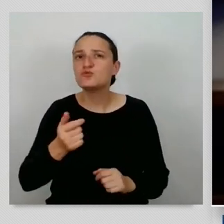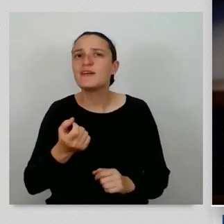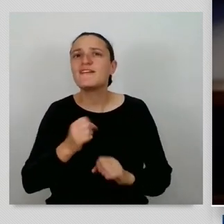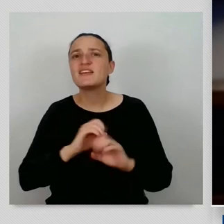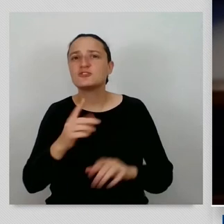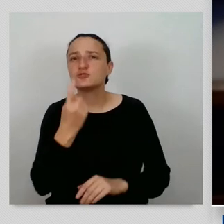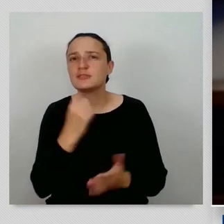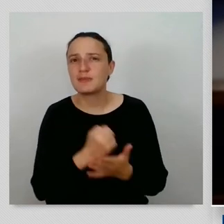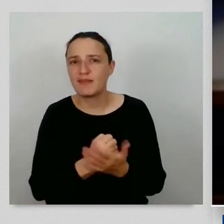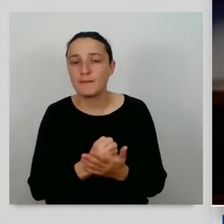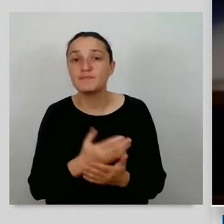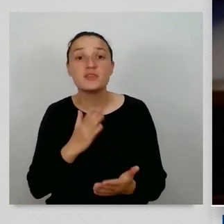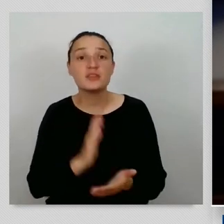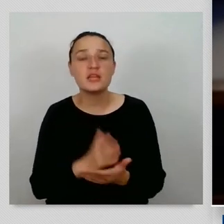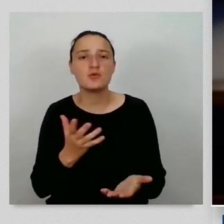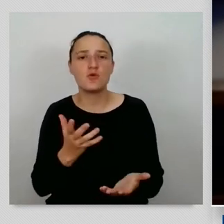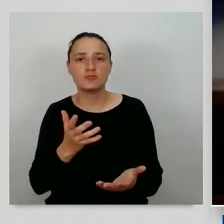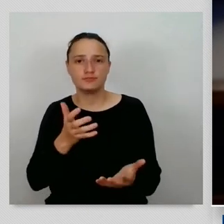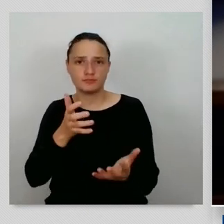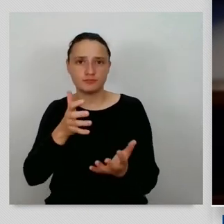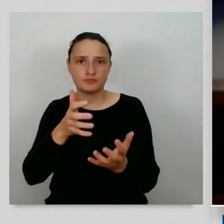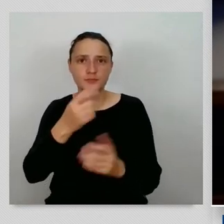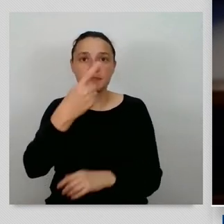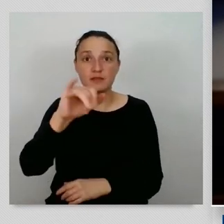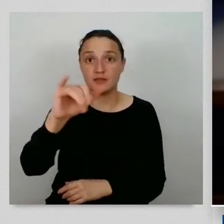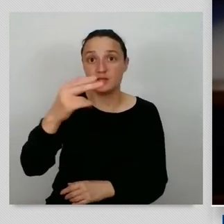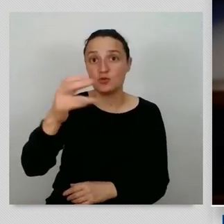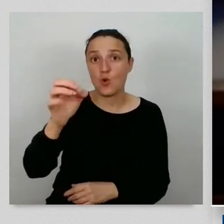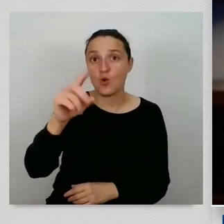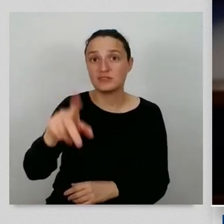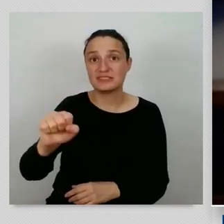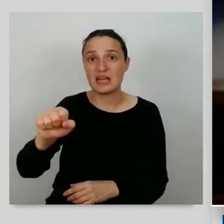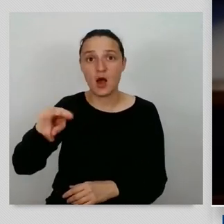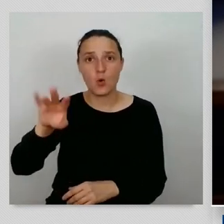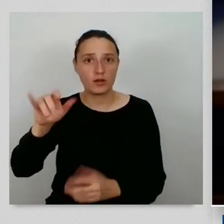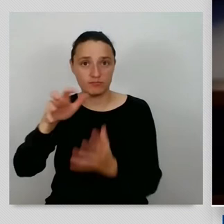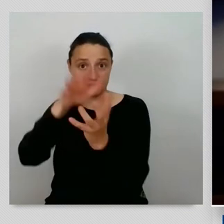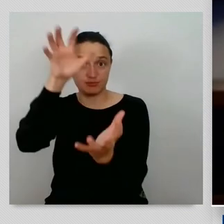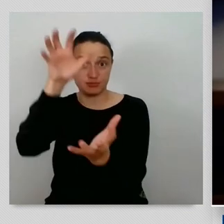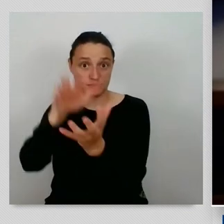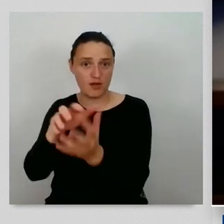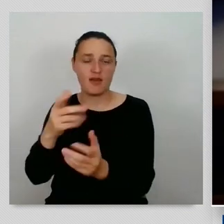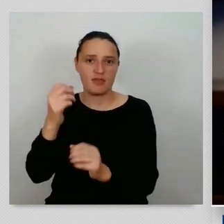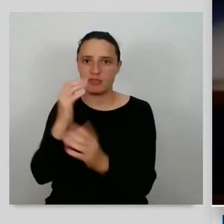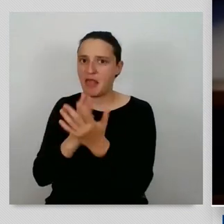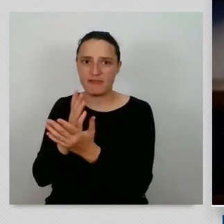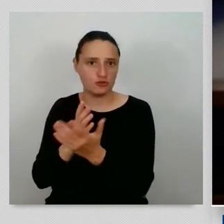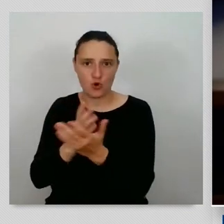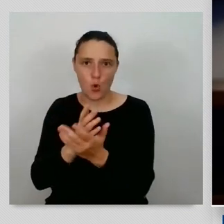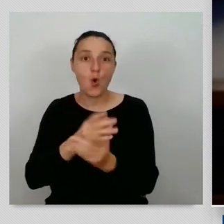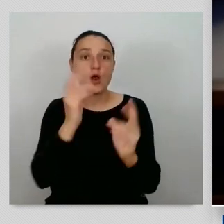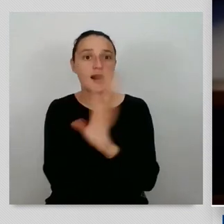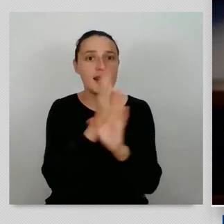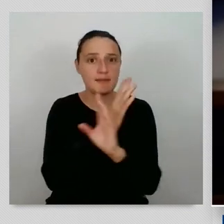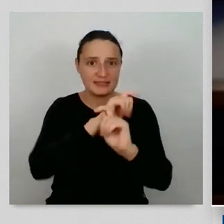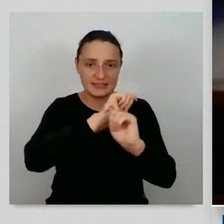tylko dinozaury nie wierzą jeszcze w to, że człowiek ma wpływ na zmiany klimatyczne i że jeżeli nie zatrzymamy tych